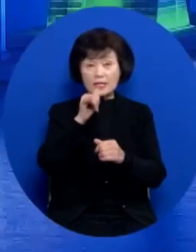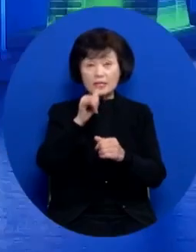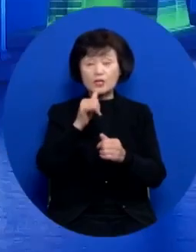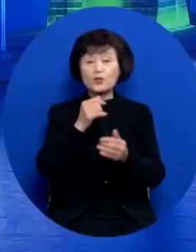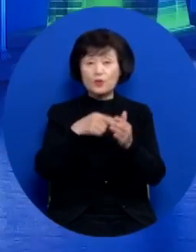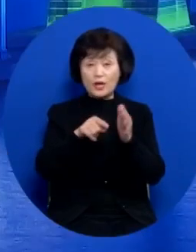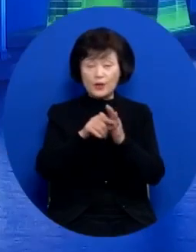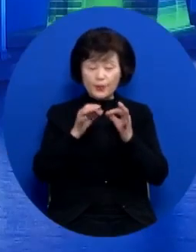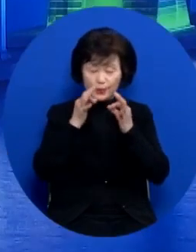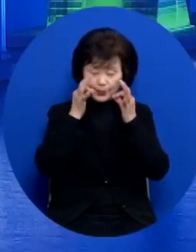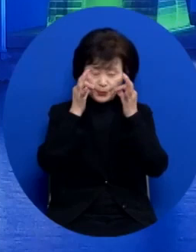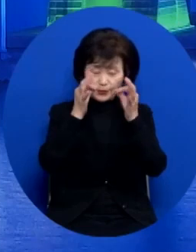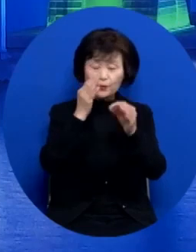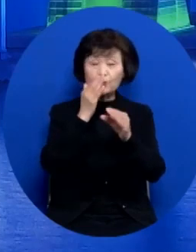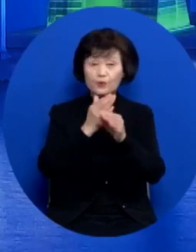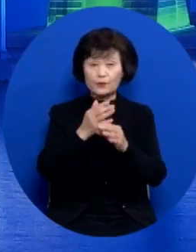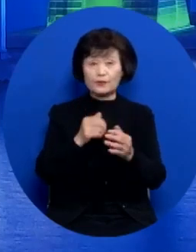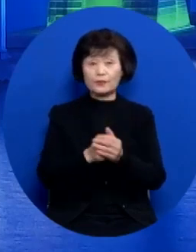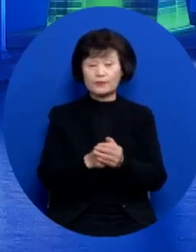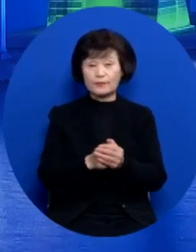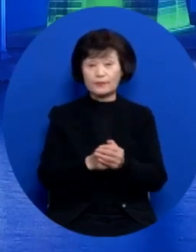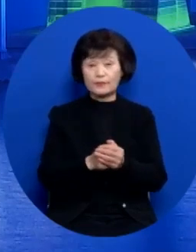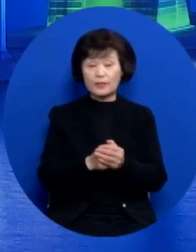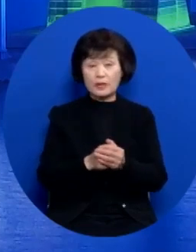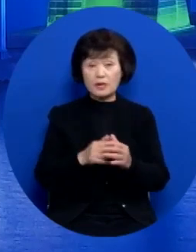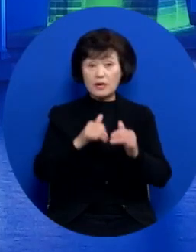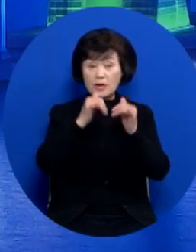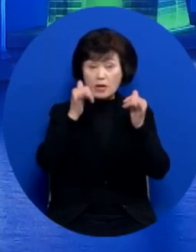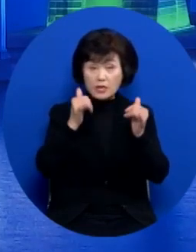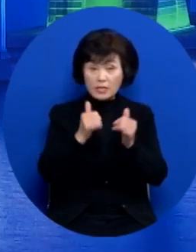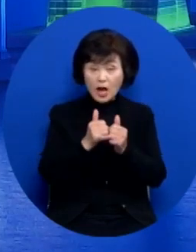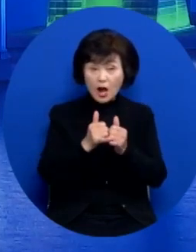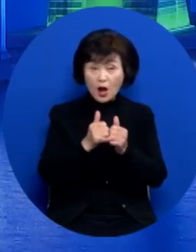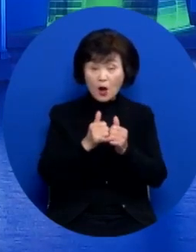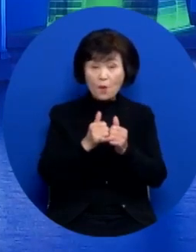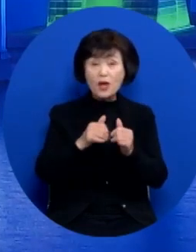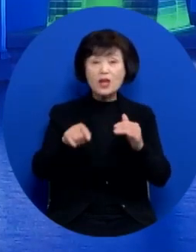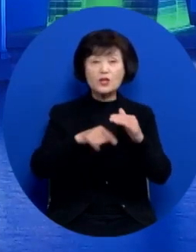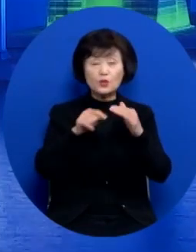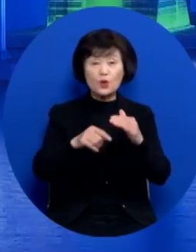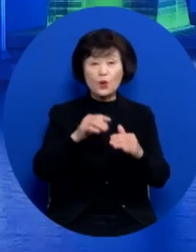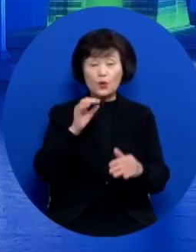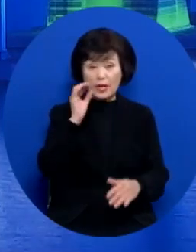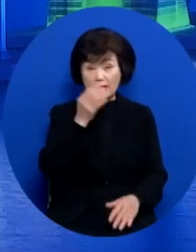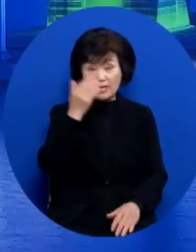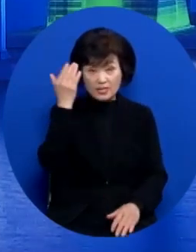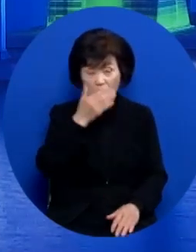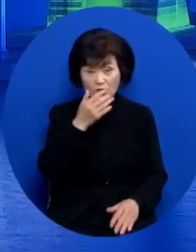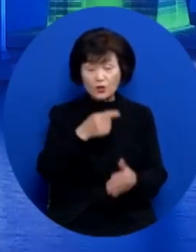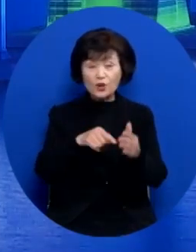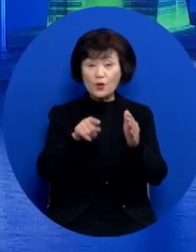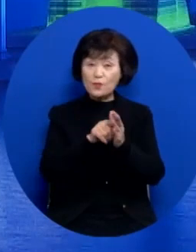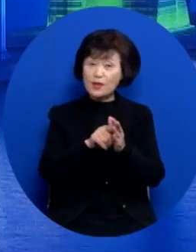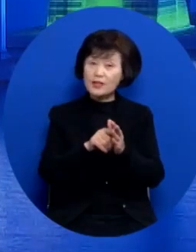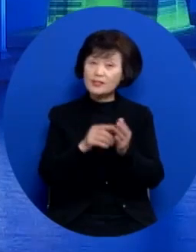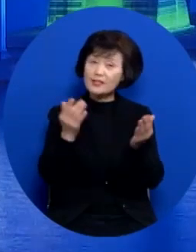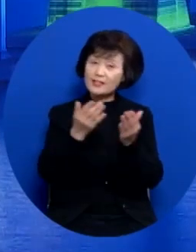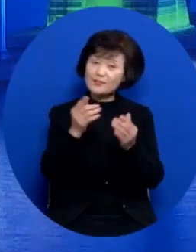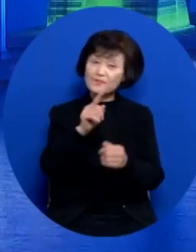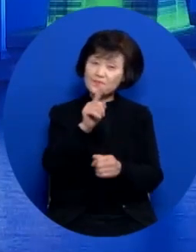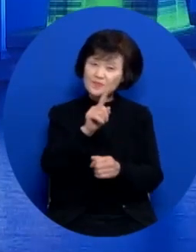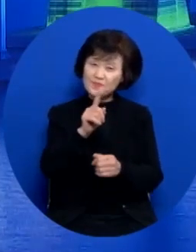네, 목사님. 교계 나아가서 사회의 성결과 거룩을 위해서 구체적으로 어떤 사역을 펼치고 계신지